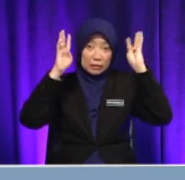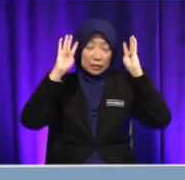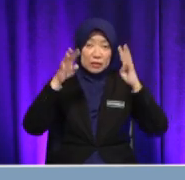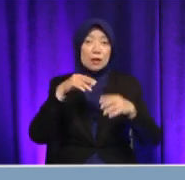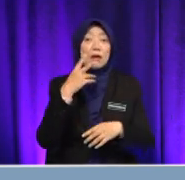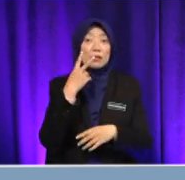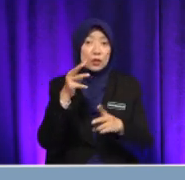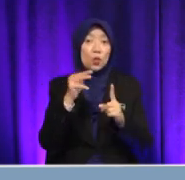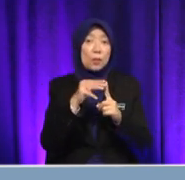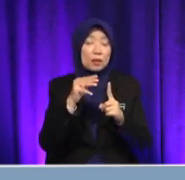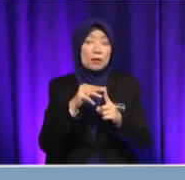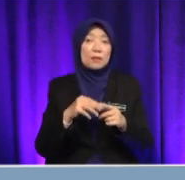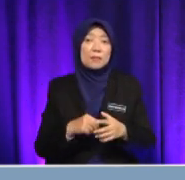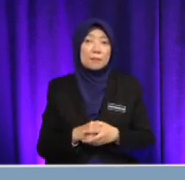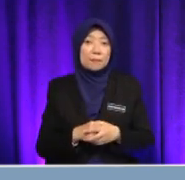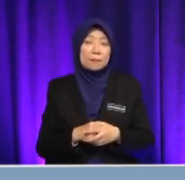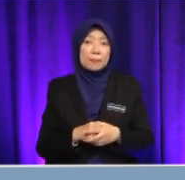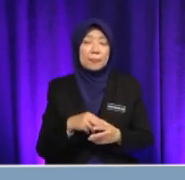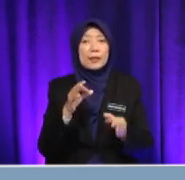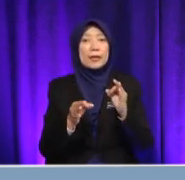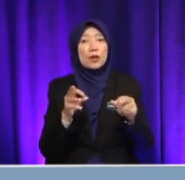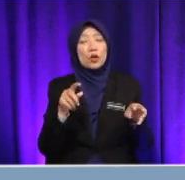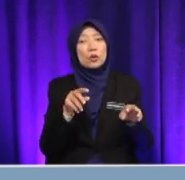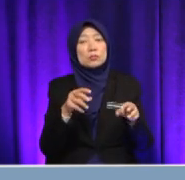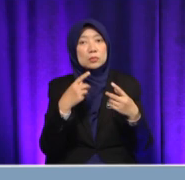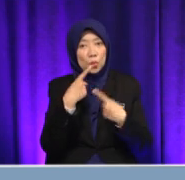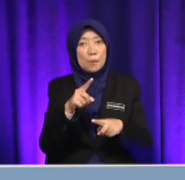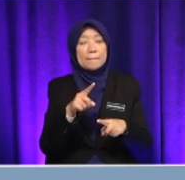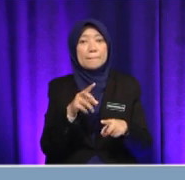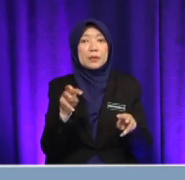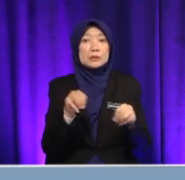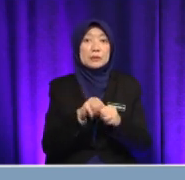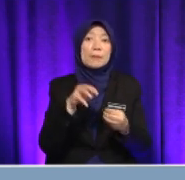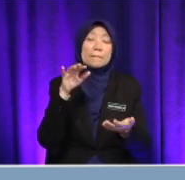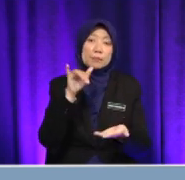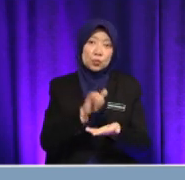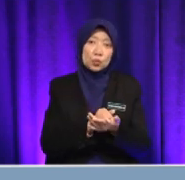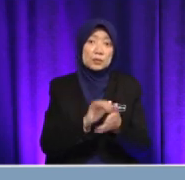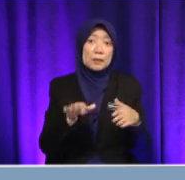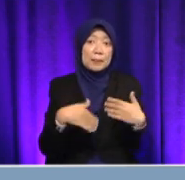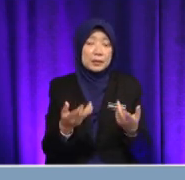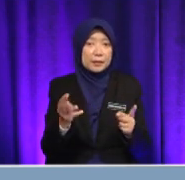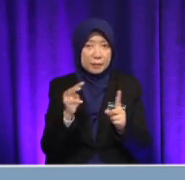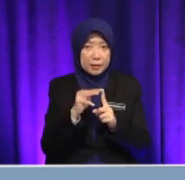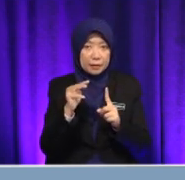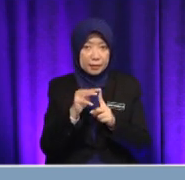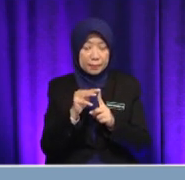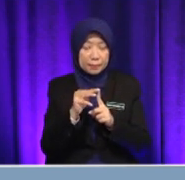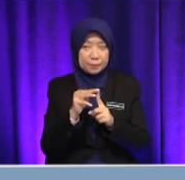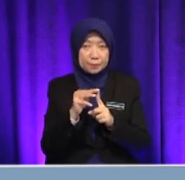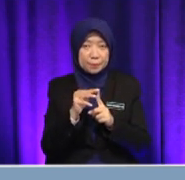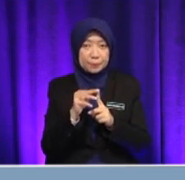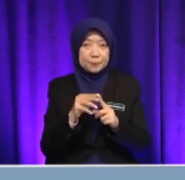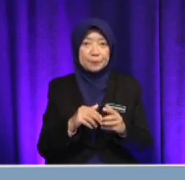markah Oke kalau macam ini kita berikan markah Oke kalau kita tengok